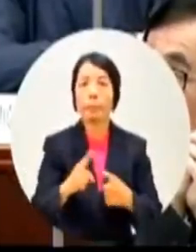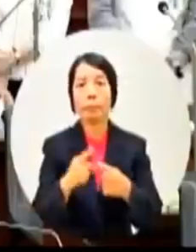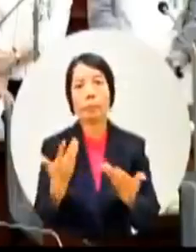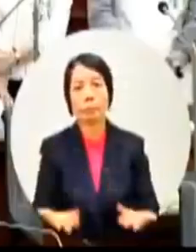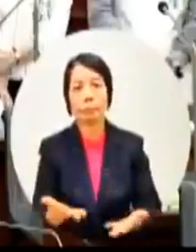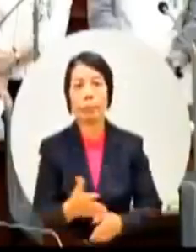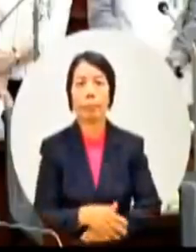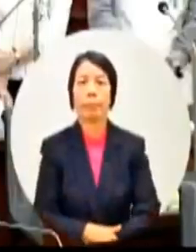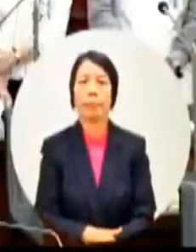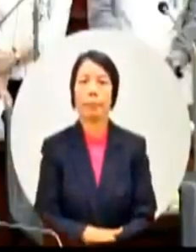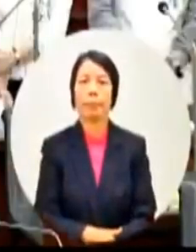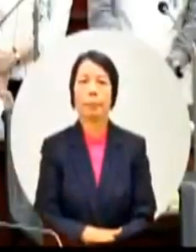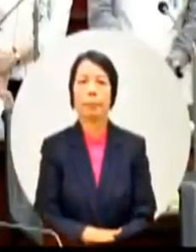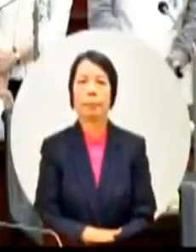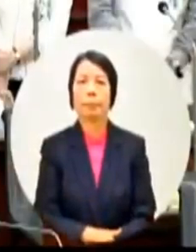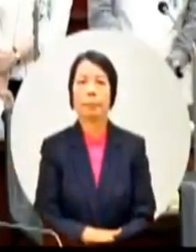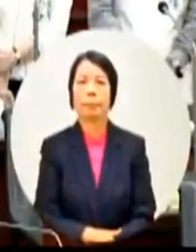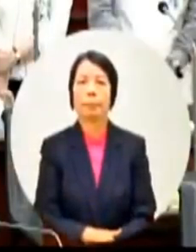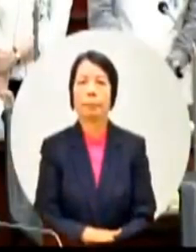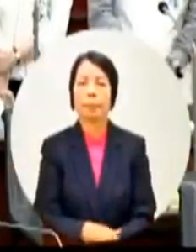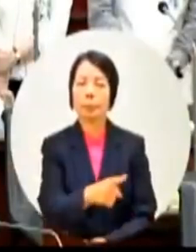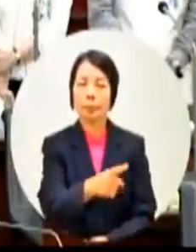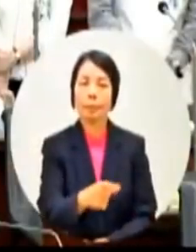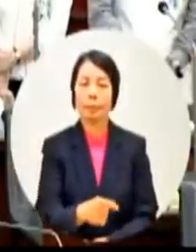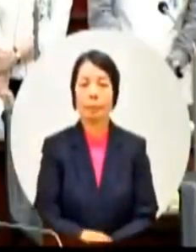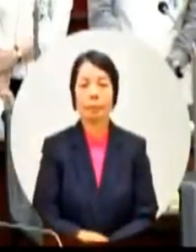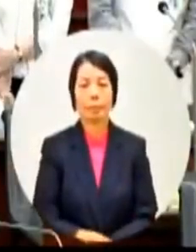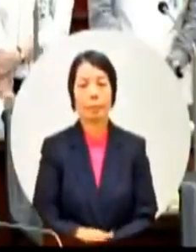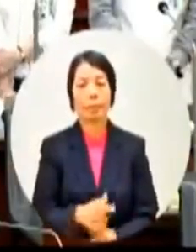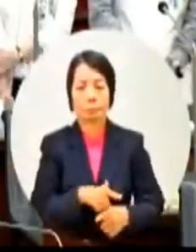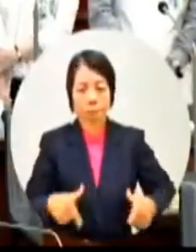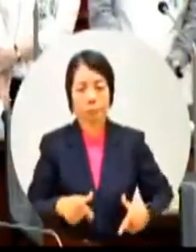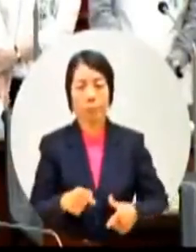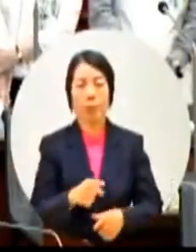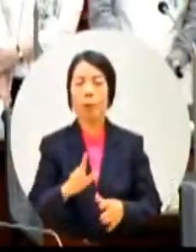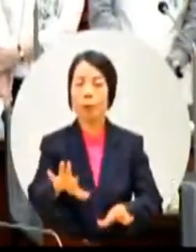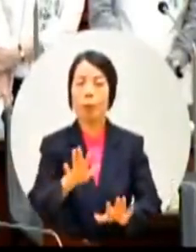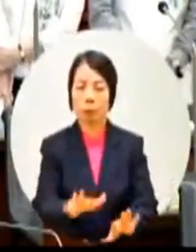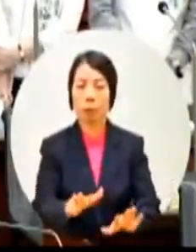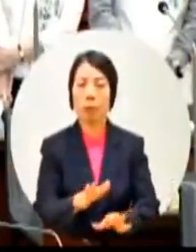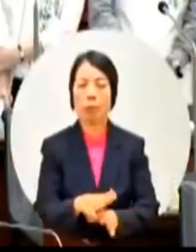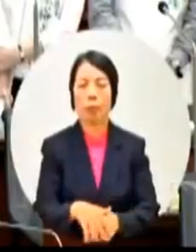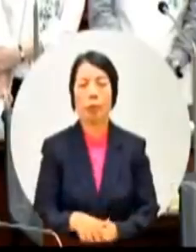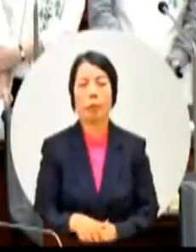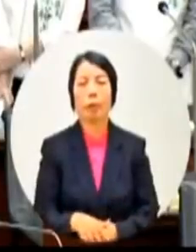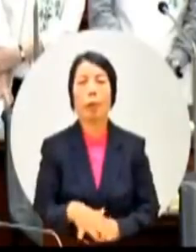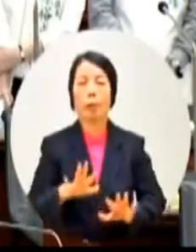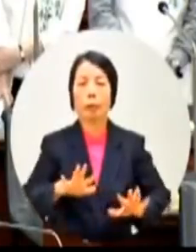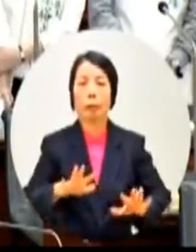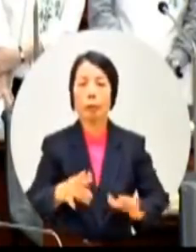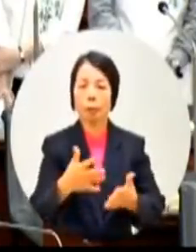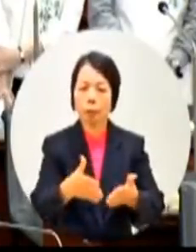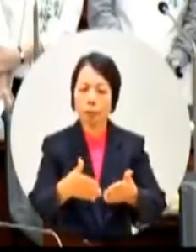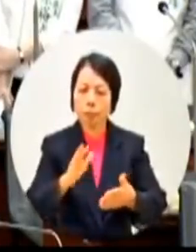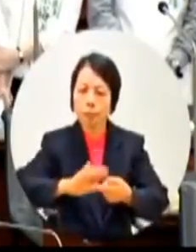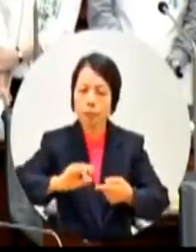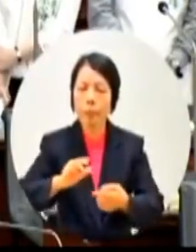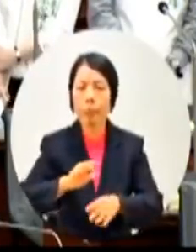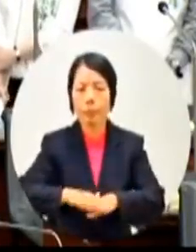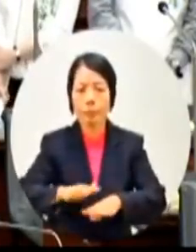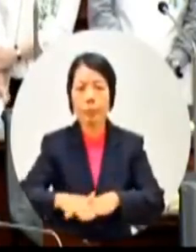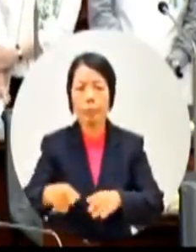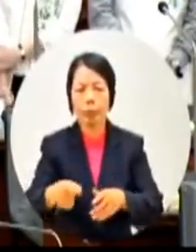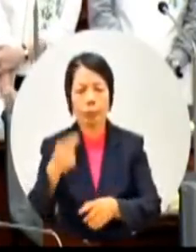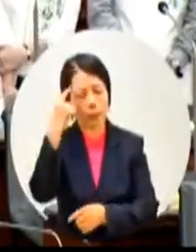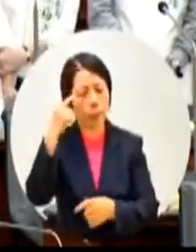你敢承诺吗？ 这个数字是你先听我说完。 你敢承诺吗？ 你的定义跟我定义小可不太一样。 没有，你这里你的机票，你的